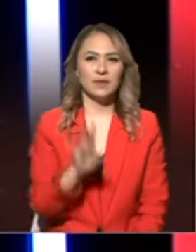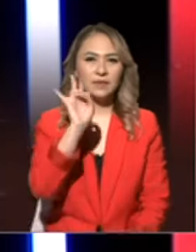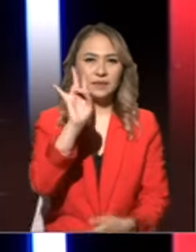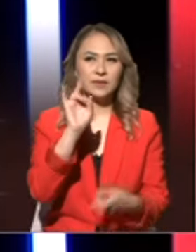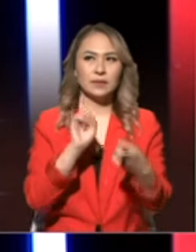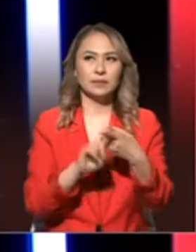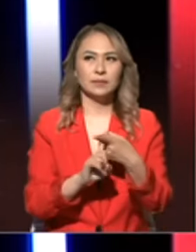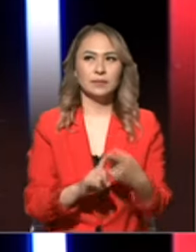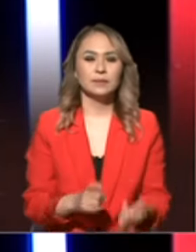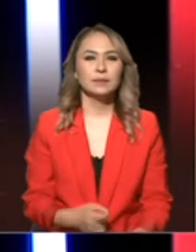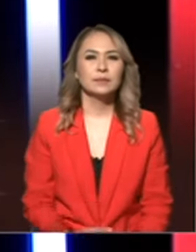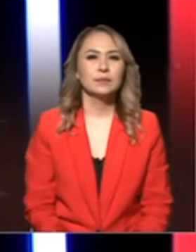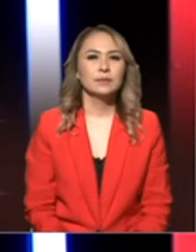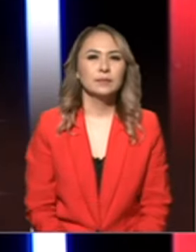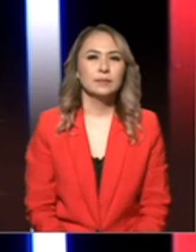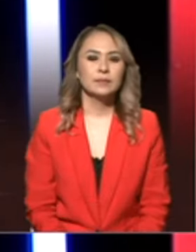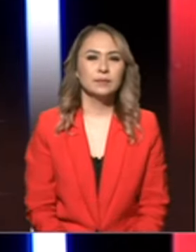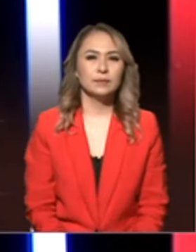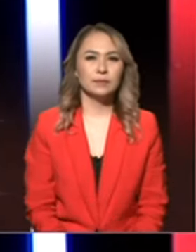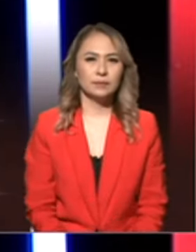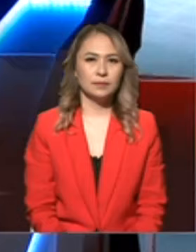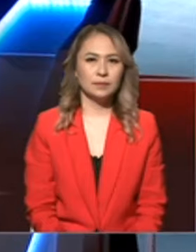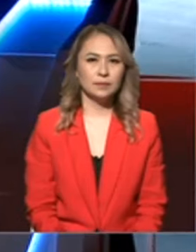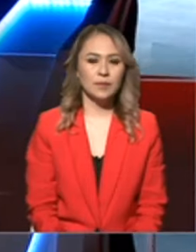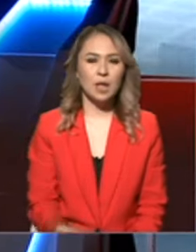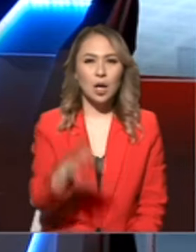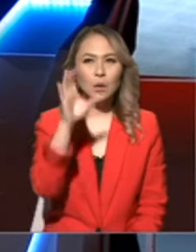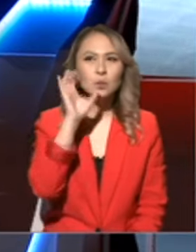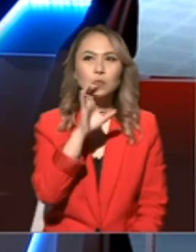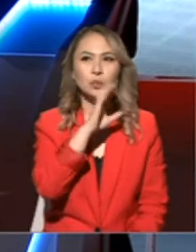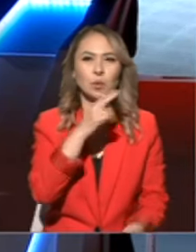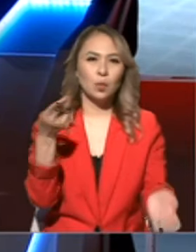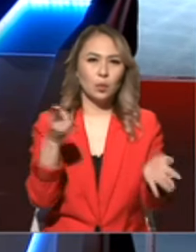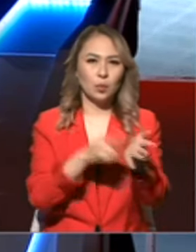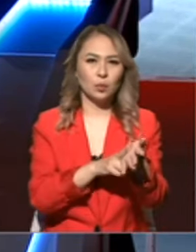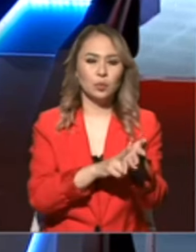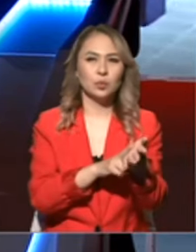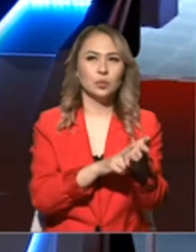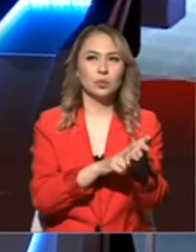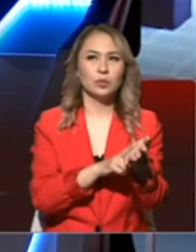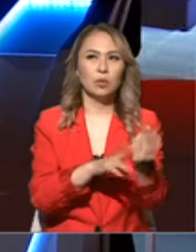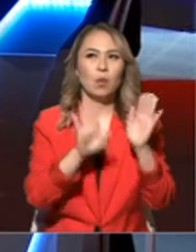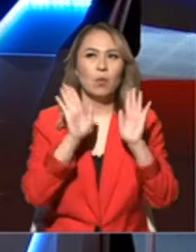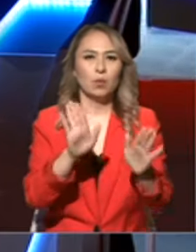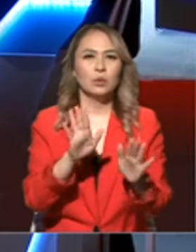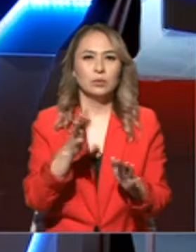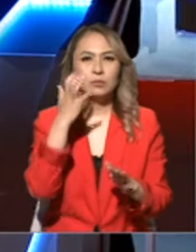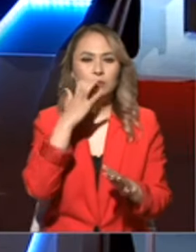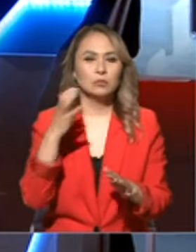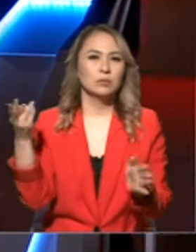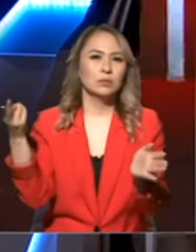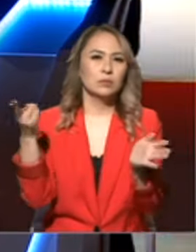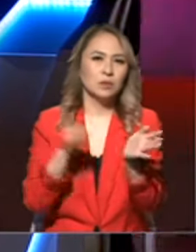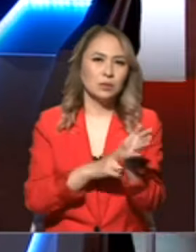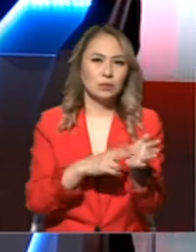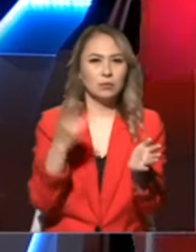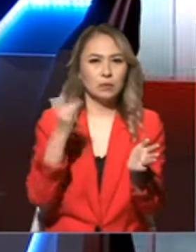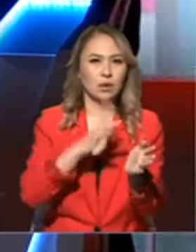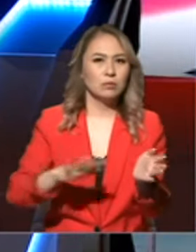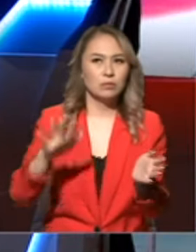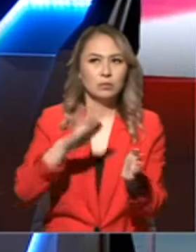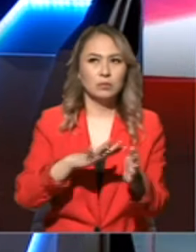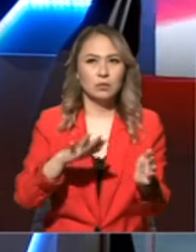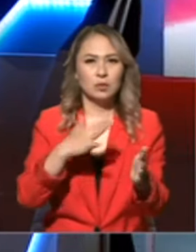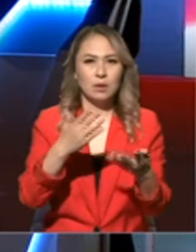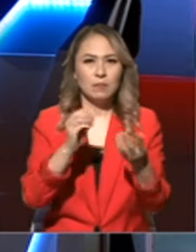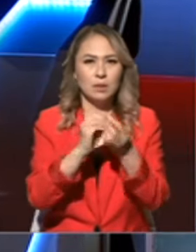Қазір мына жерде бір мәселе бар да. Осы солтүстікке көш, мысалы, тек қана оңтүстіктен көшу секілді және бір қазақтар мен